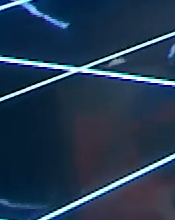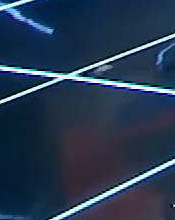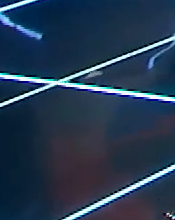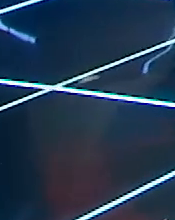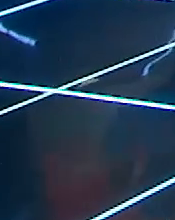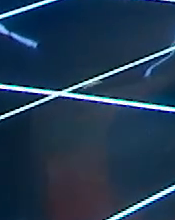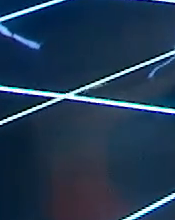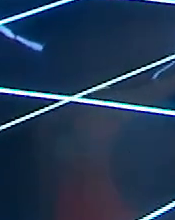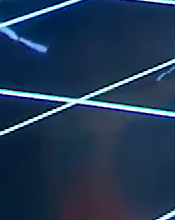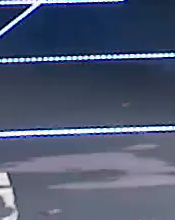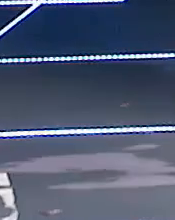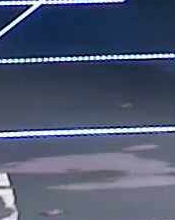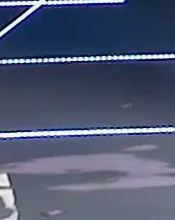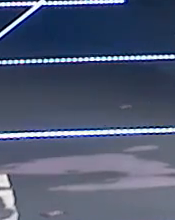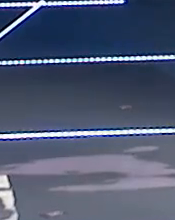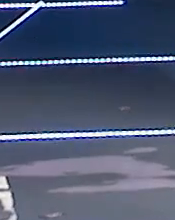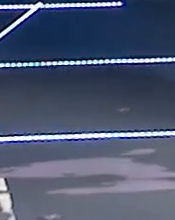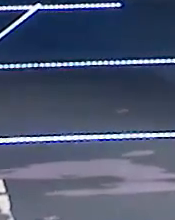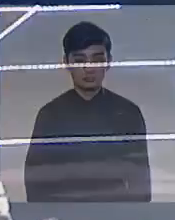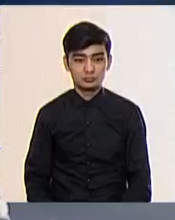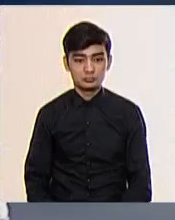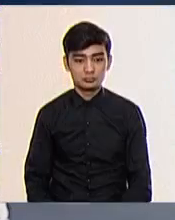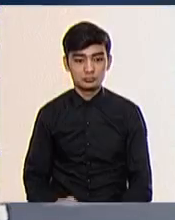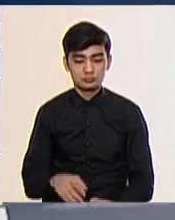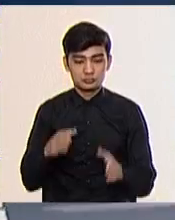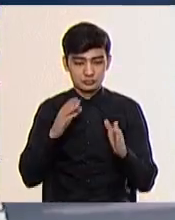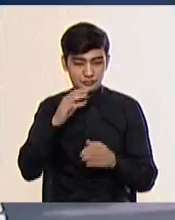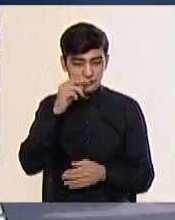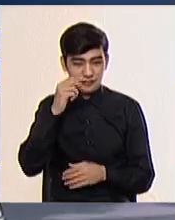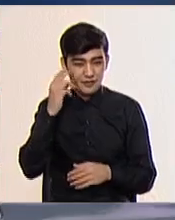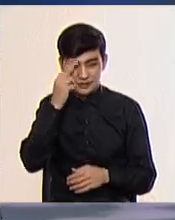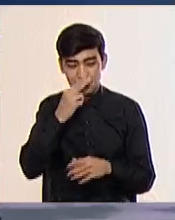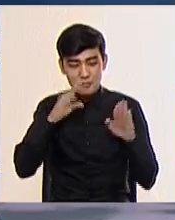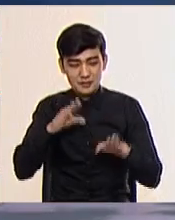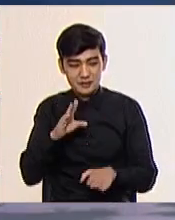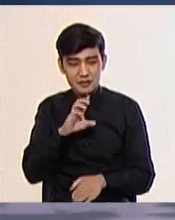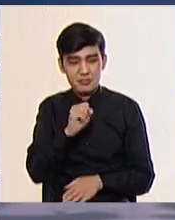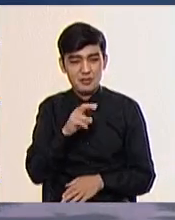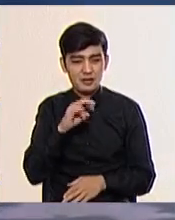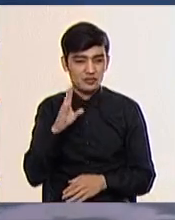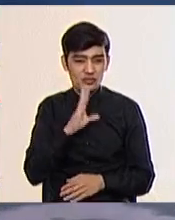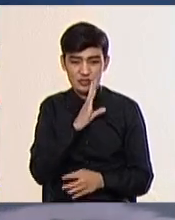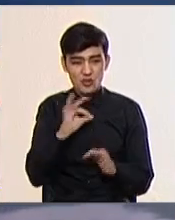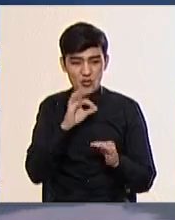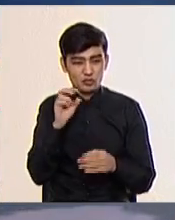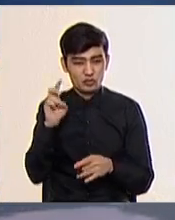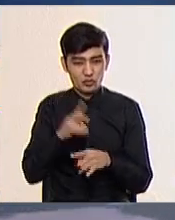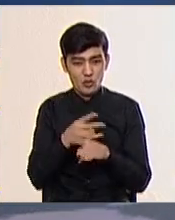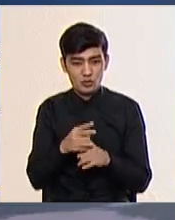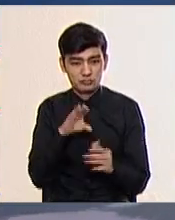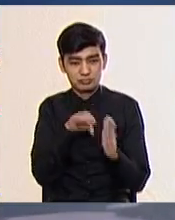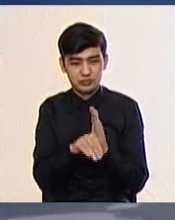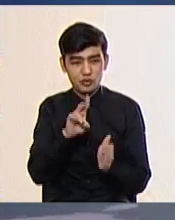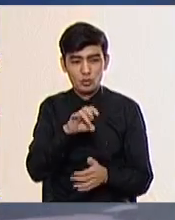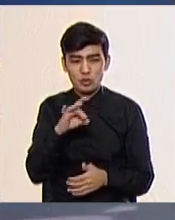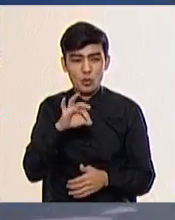И обо всем по порядку. В столице многодетная мать Акбаян Жалмурзаева намерена эту ночь провести в филиале партии Нур